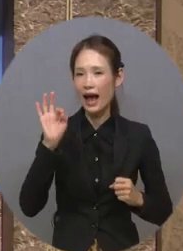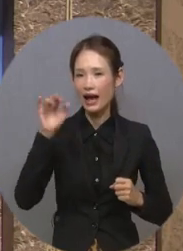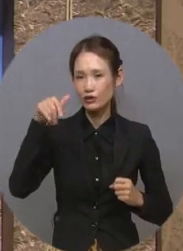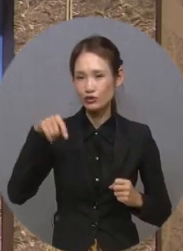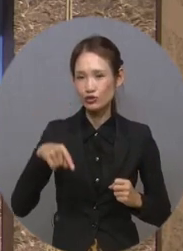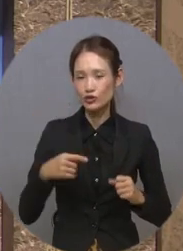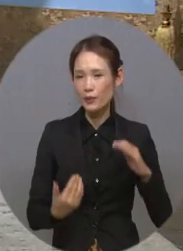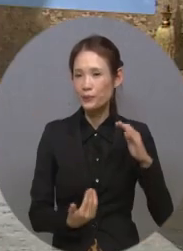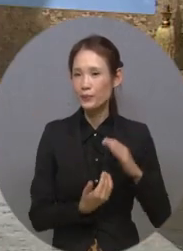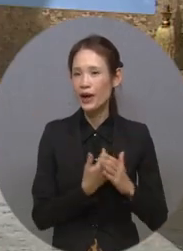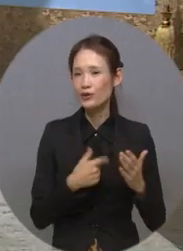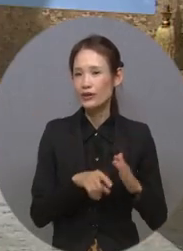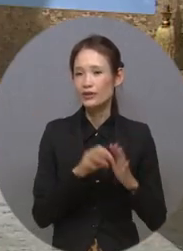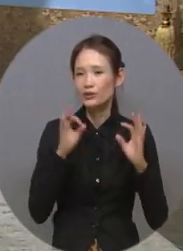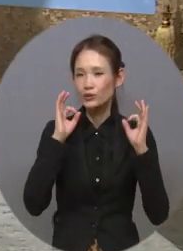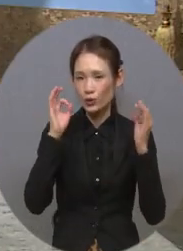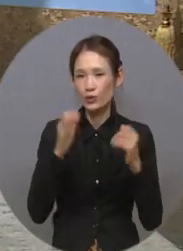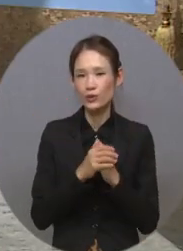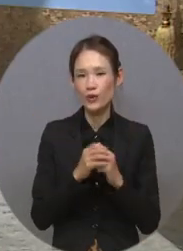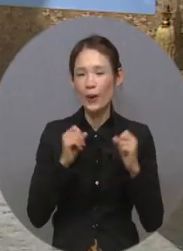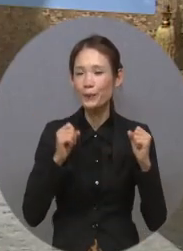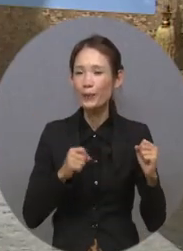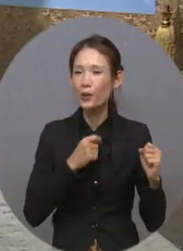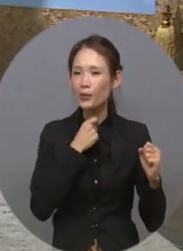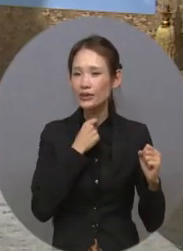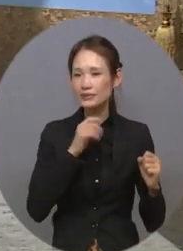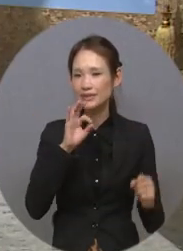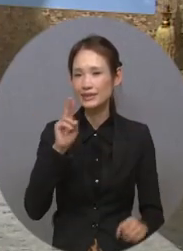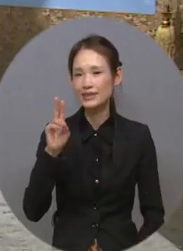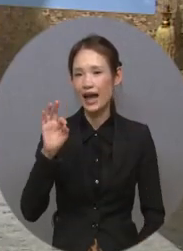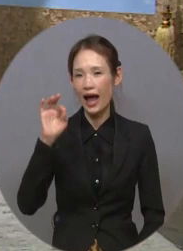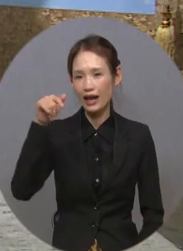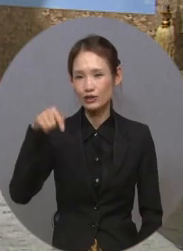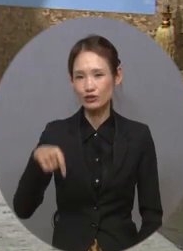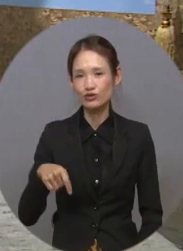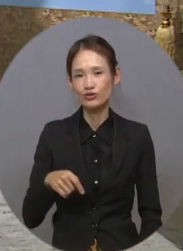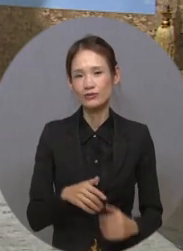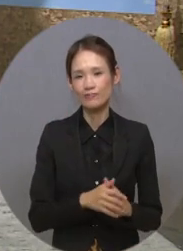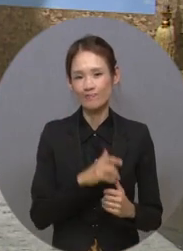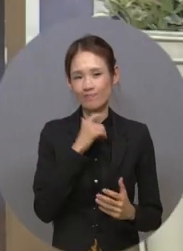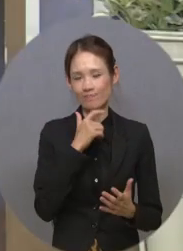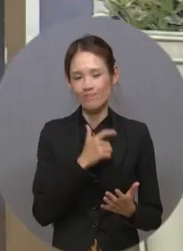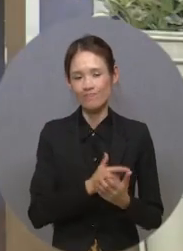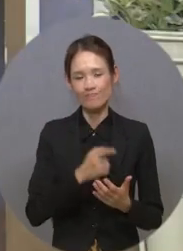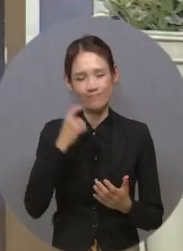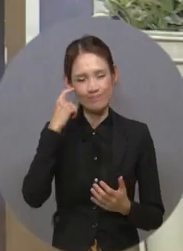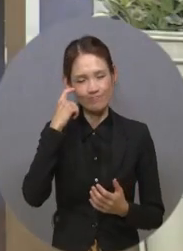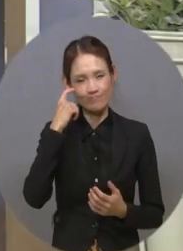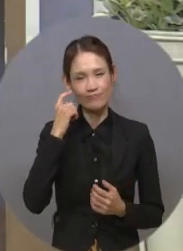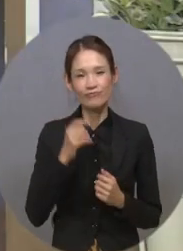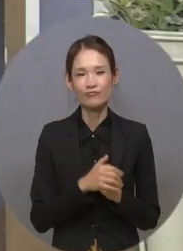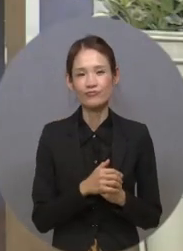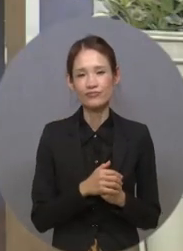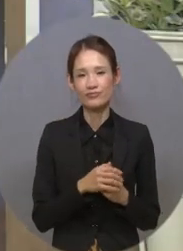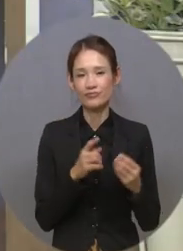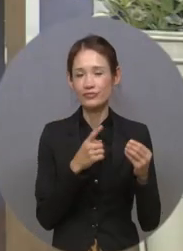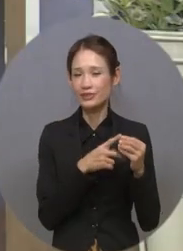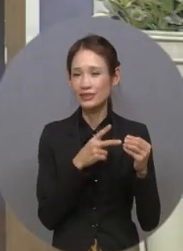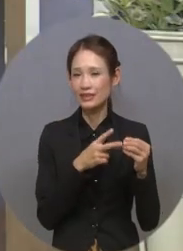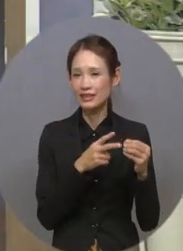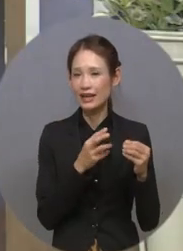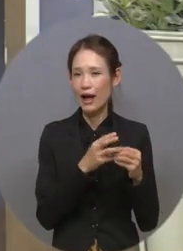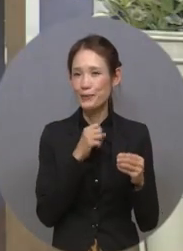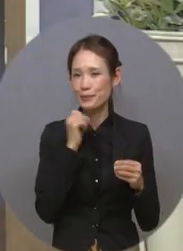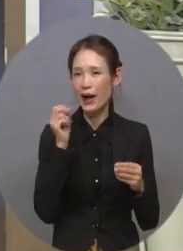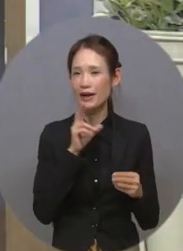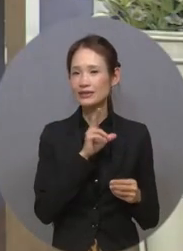노력하고 싶습니다. 아, 참 좋은 말이네요. 머물고 싶은 네. 양주라는 말이 네. 굉장히 인상적인데 사실 삼선 의원이시잖아요.